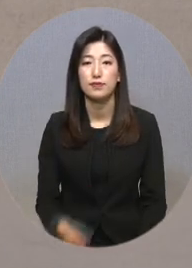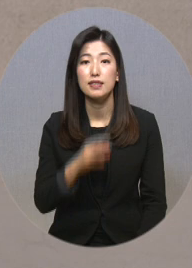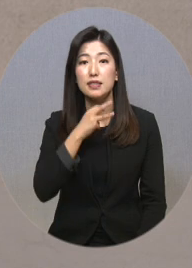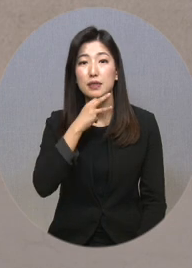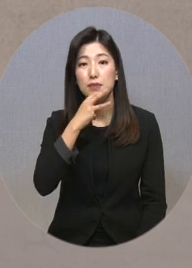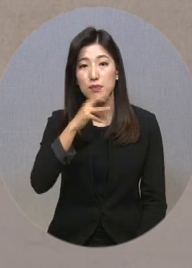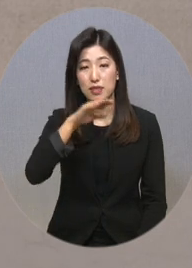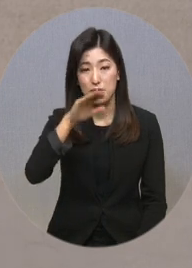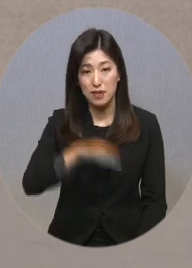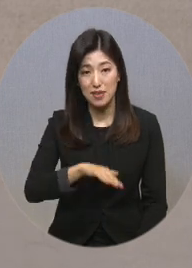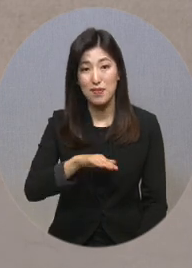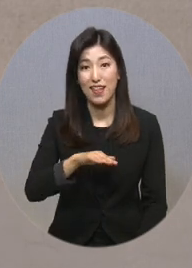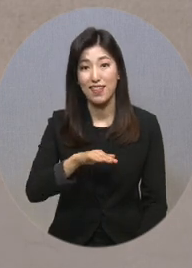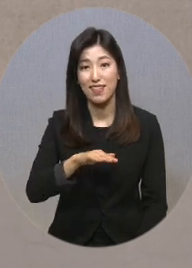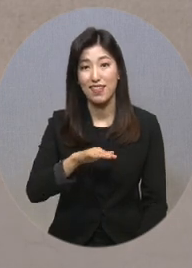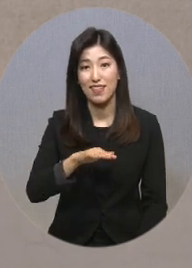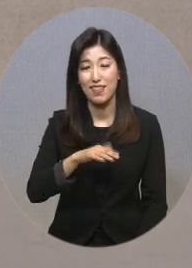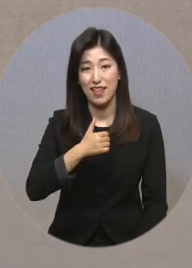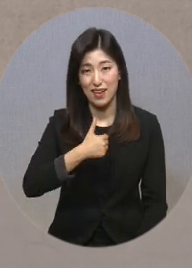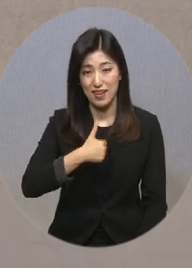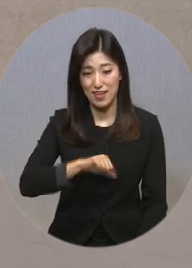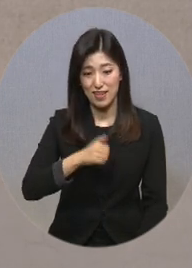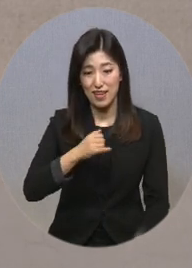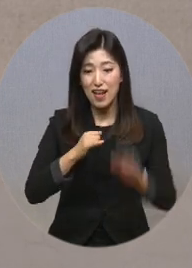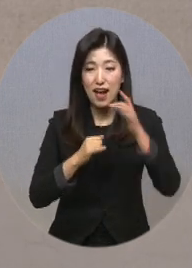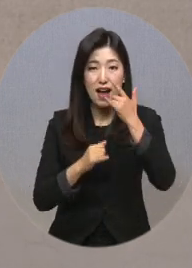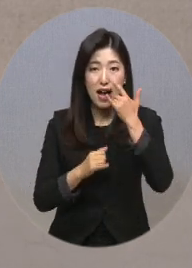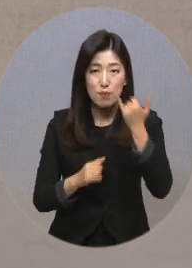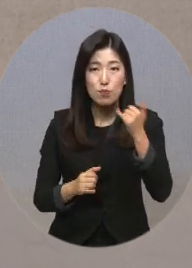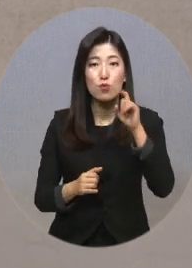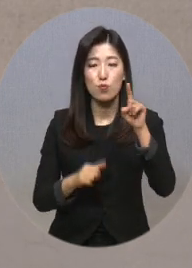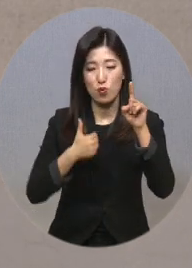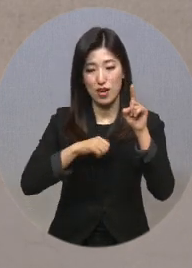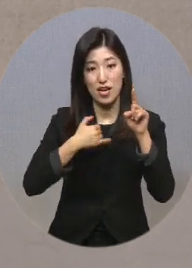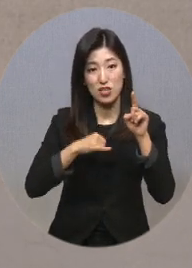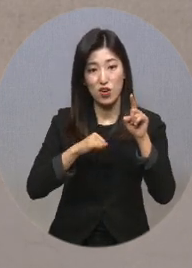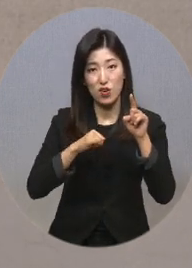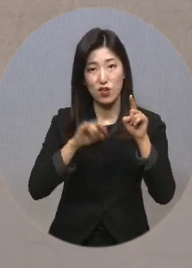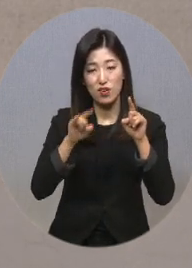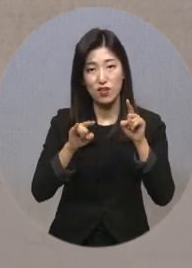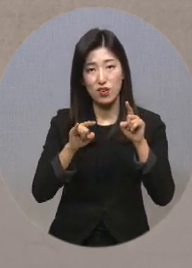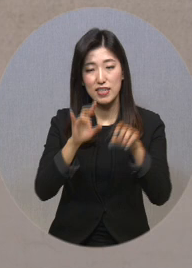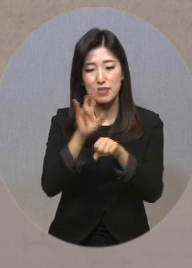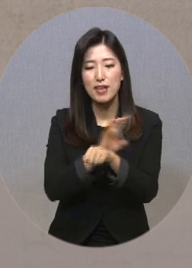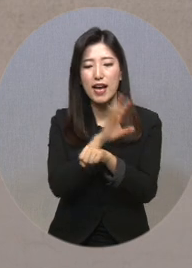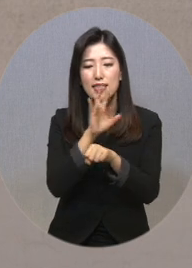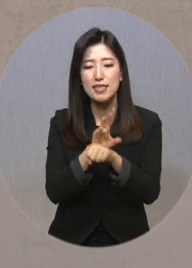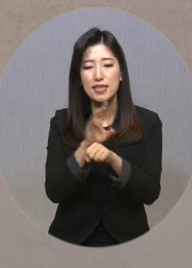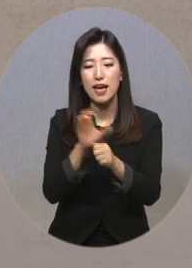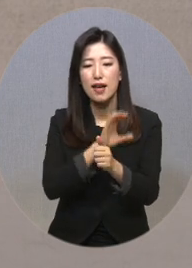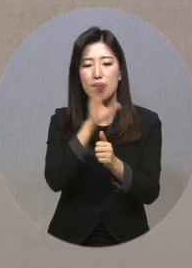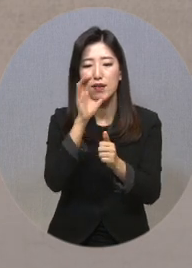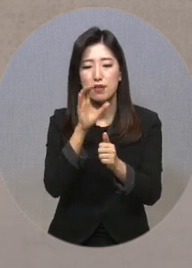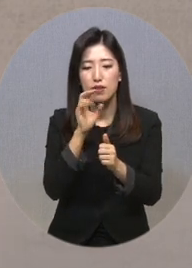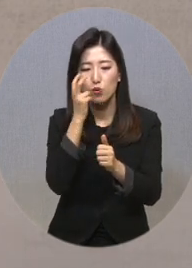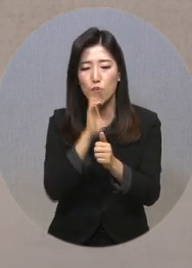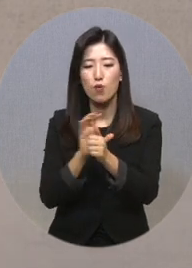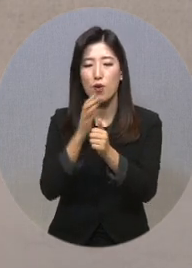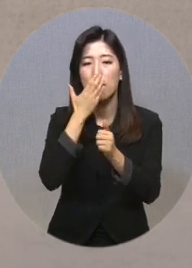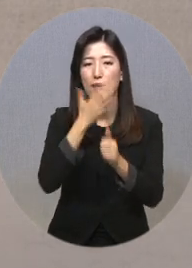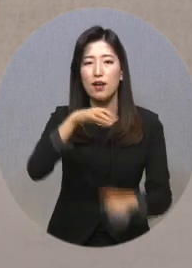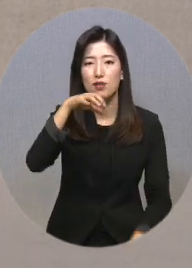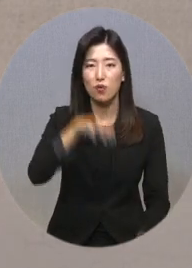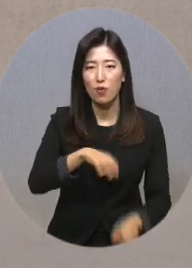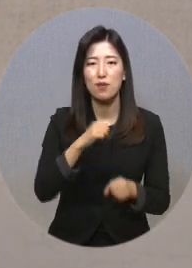24시간 아무 때나 아이들을 맡길 수 있는 그런 다양한 형태의 기능을 갖춘 시설이 필요하지